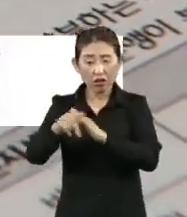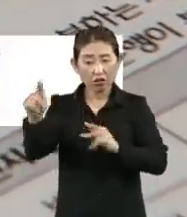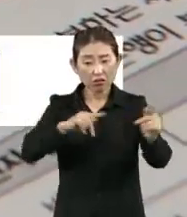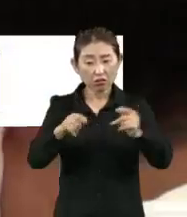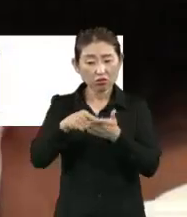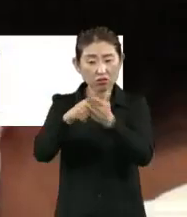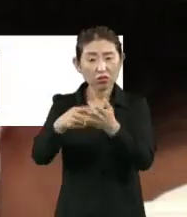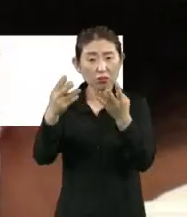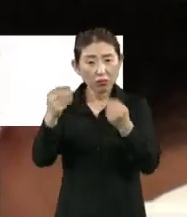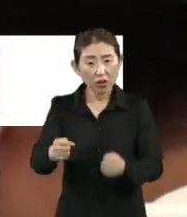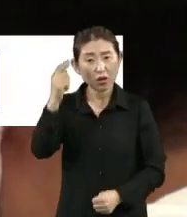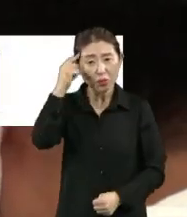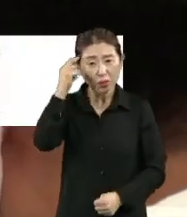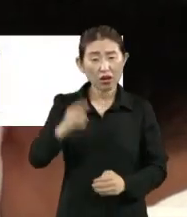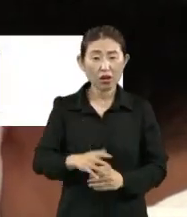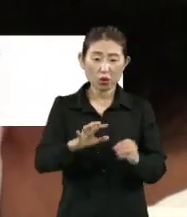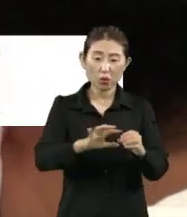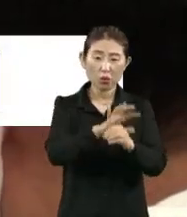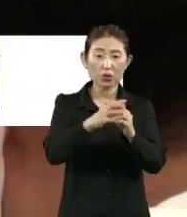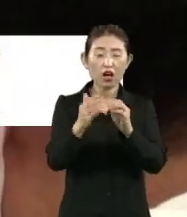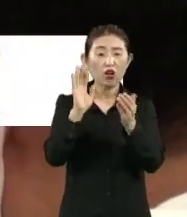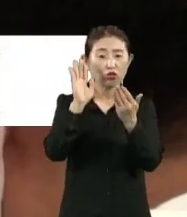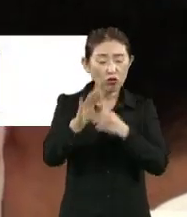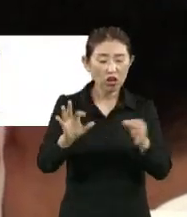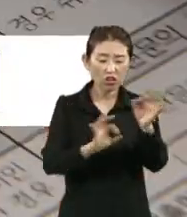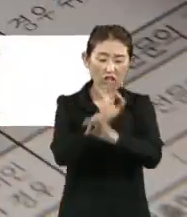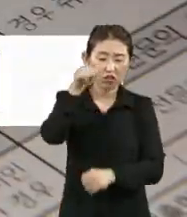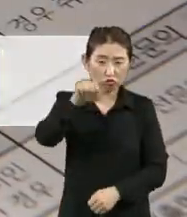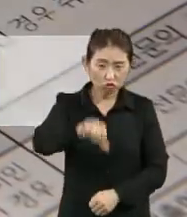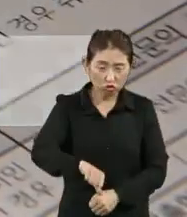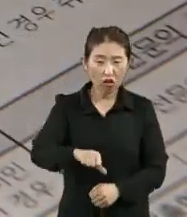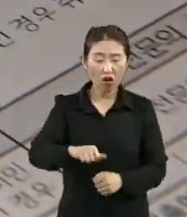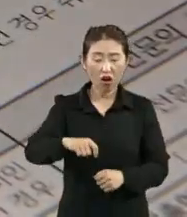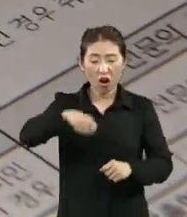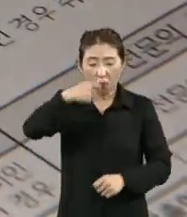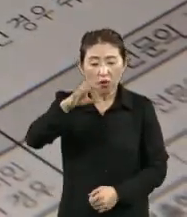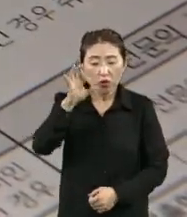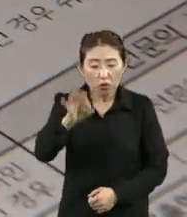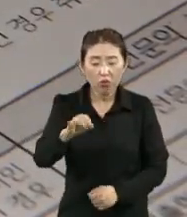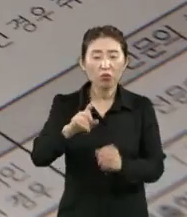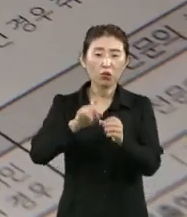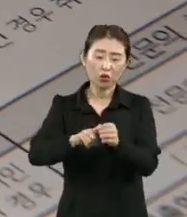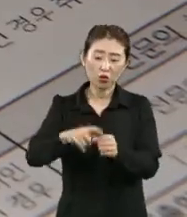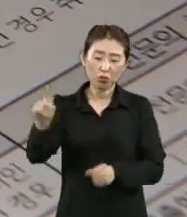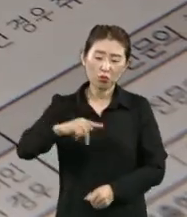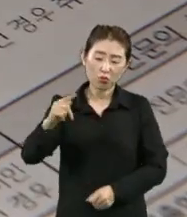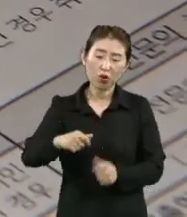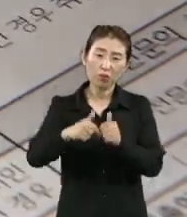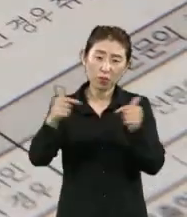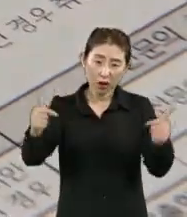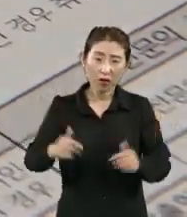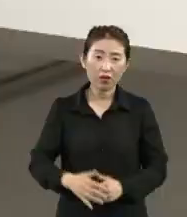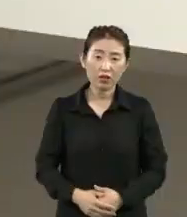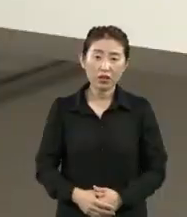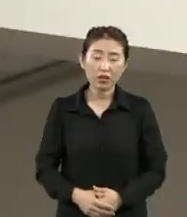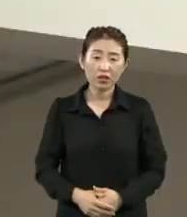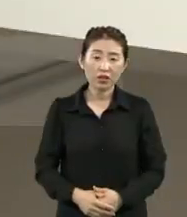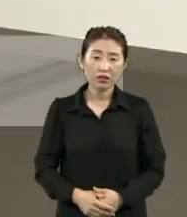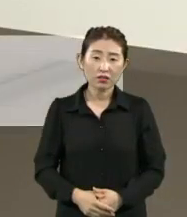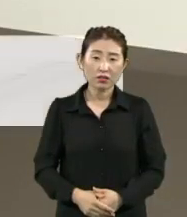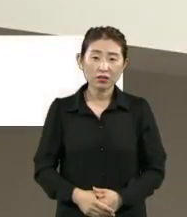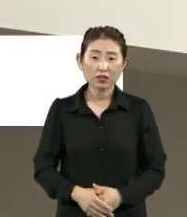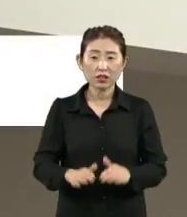신청이 이어집니다. 코로나19 이후 경기가 나빠지면서 생계 자금 대출이 많아졌습니다. 최근 연초